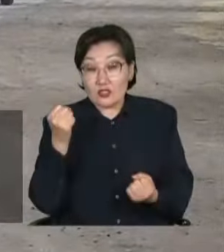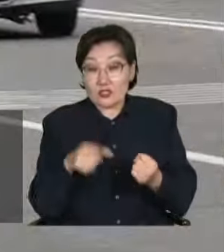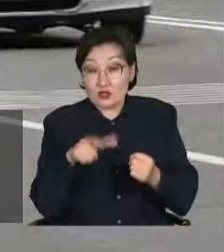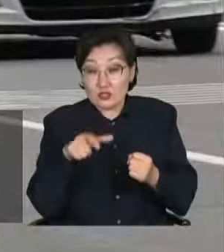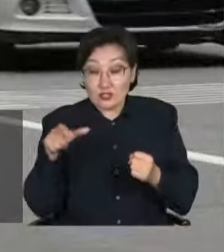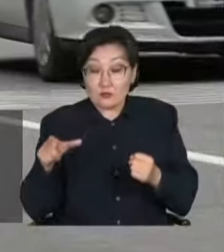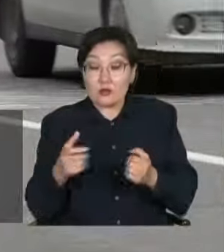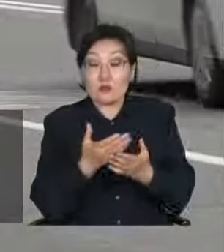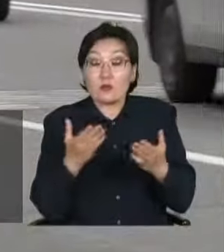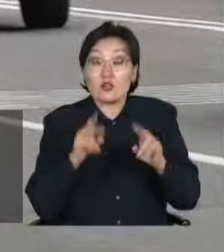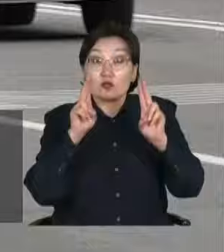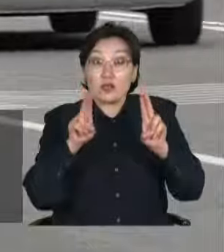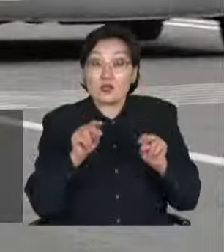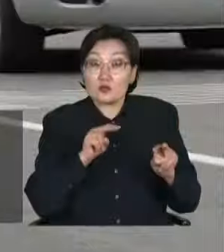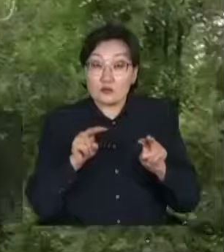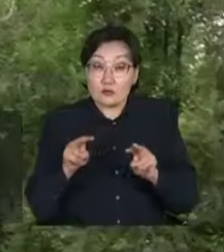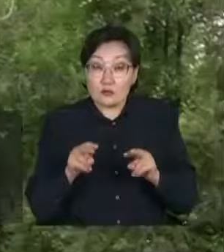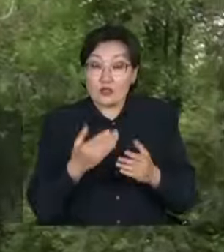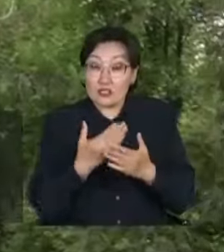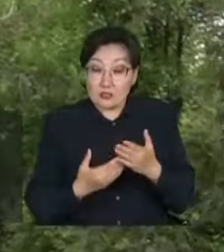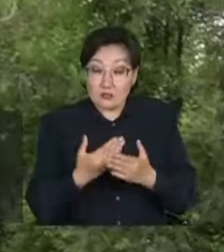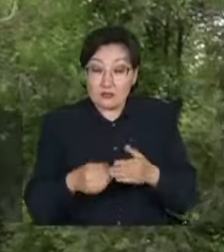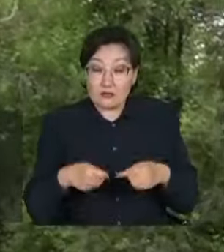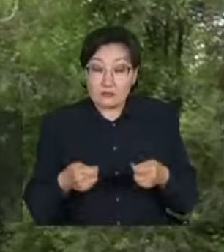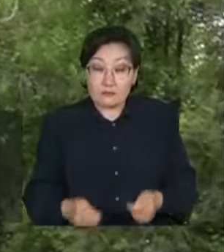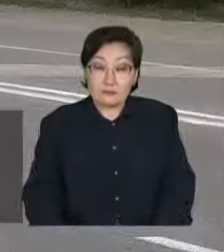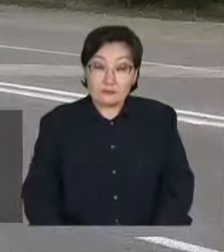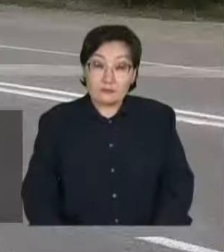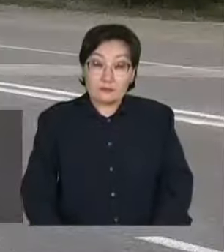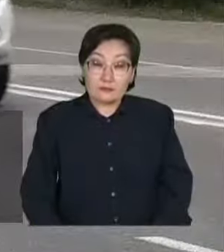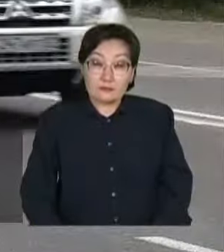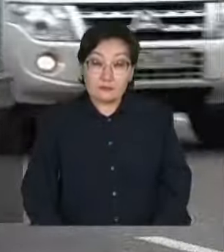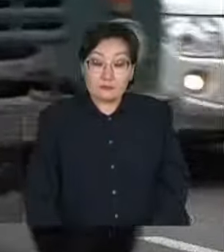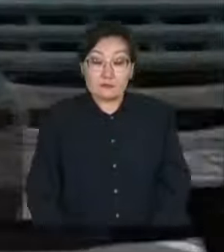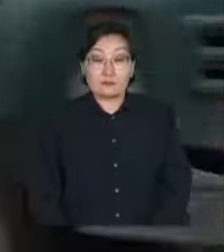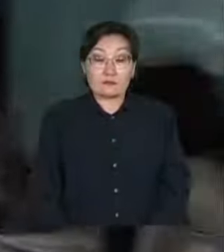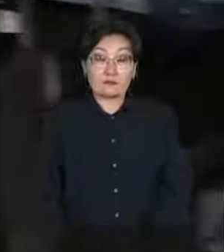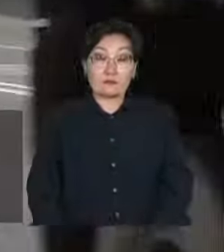тізгіндеген жүргізушілерге ережені сақтауға кеңес береді. Бауыржан Жақсымбет, Медет Саматұлы, Алматы телеарнасы.